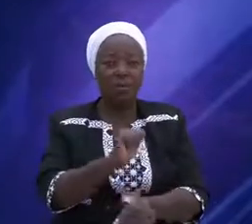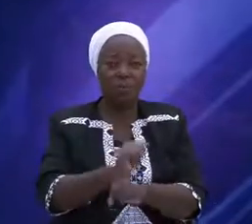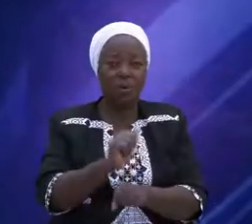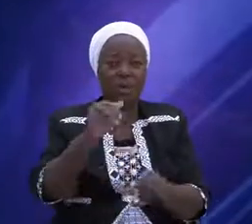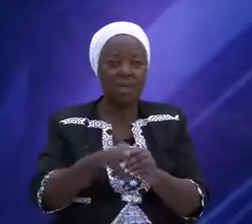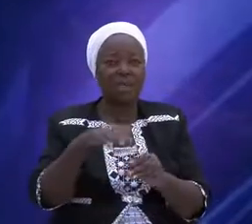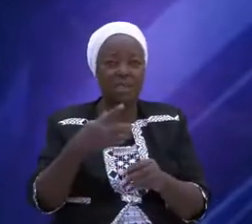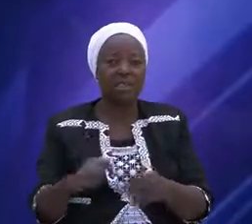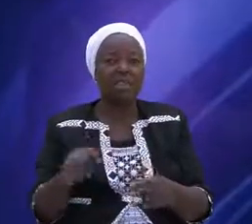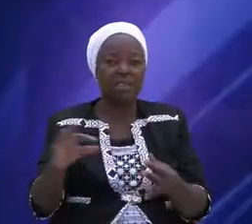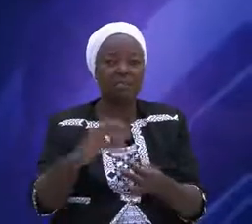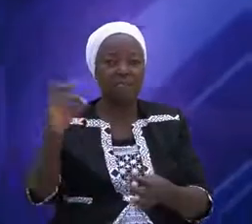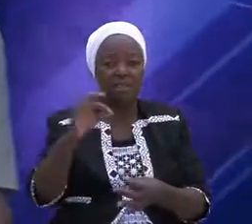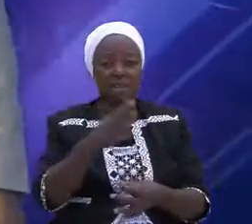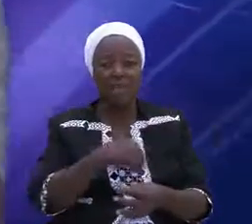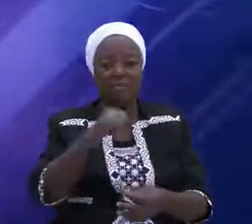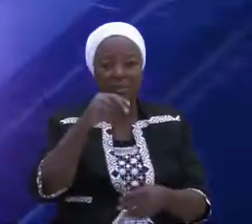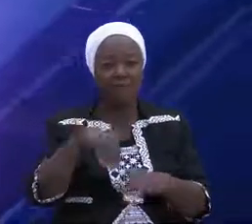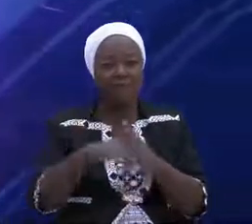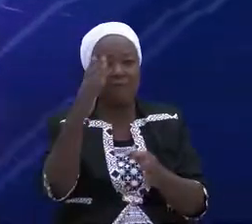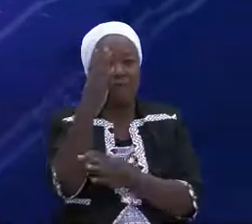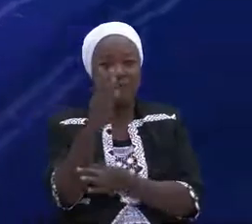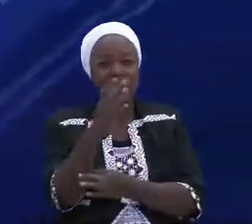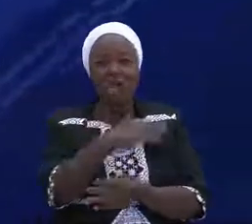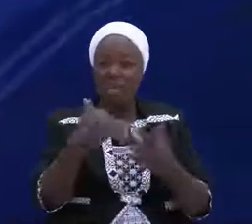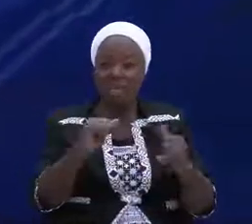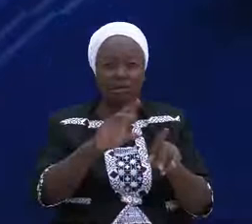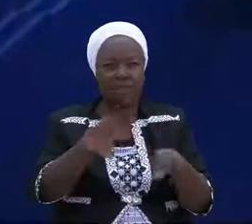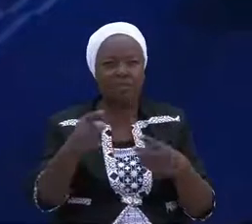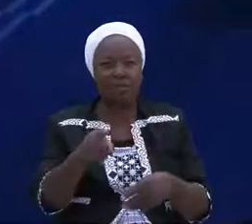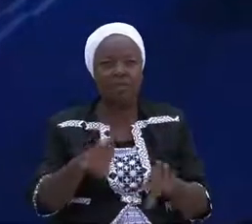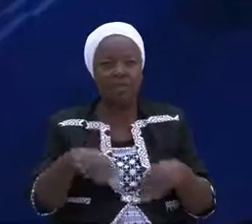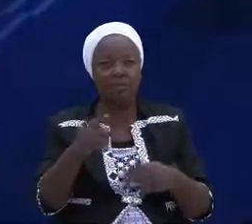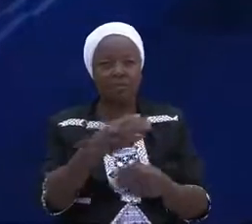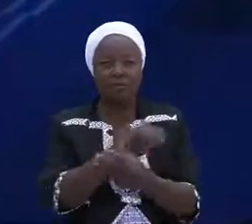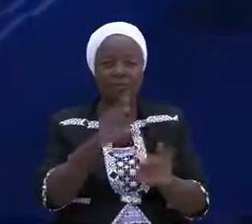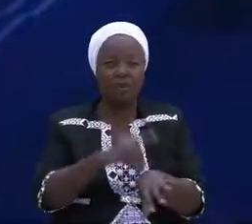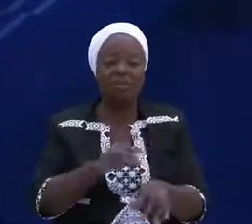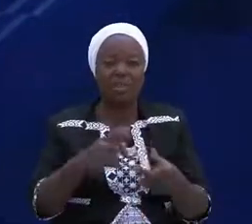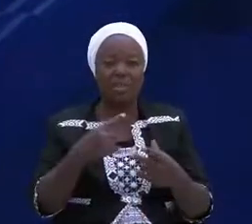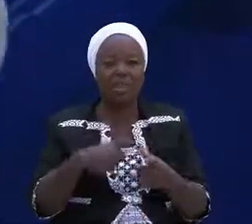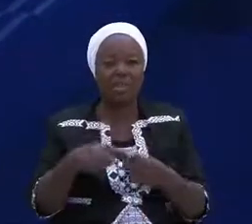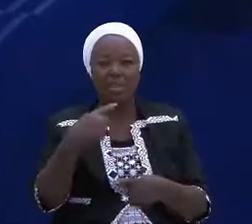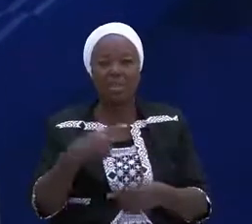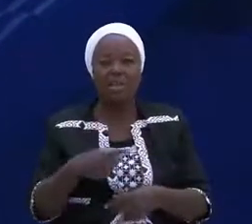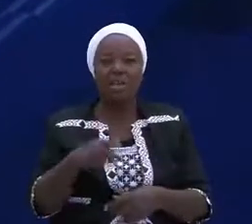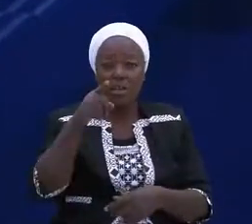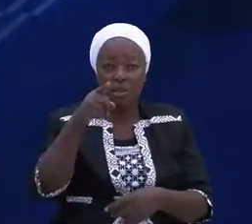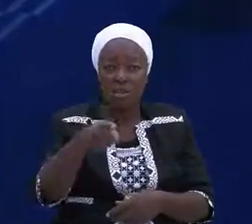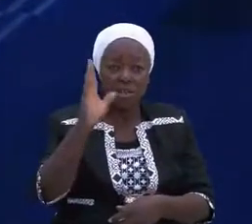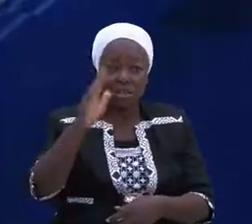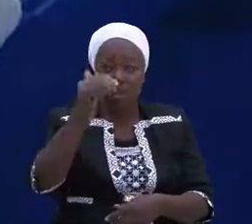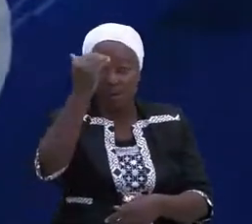marchent en esprit et non selon la chair. Maintenant, il te donne la liberté et il dit, vous connaîtrez la